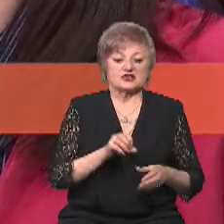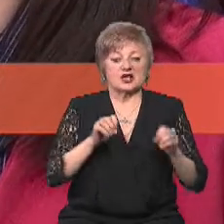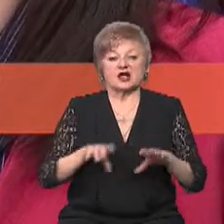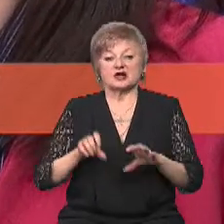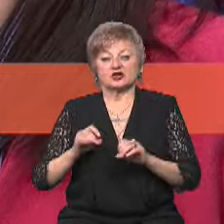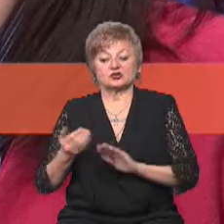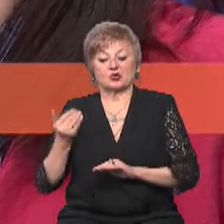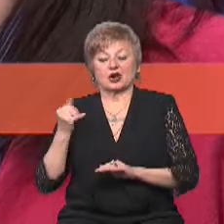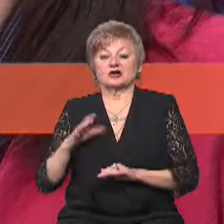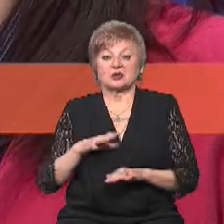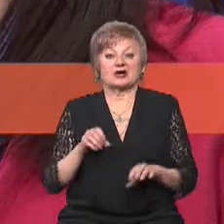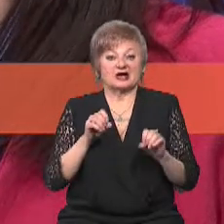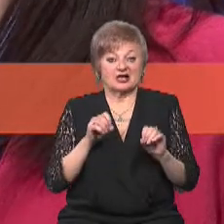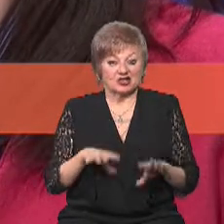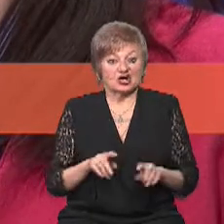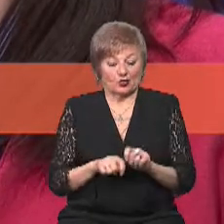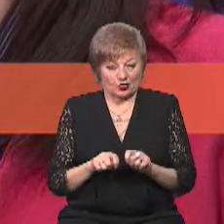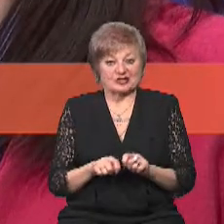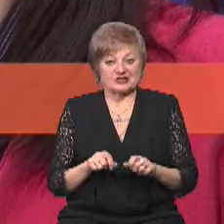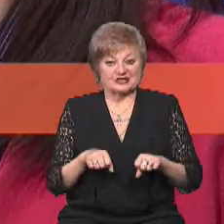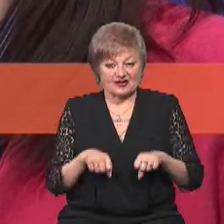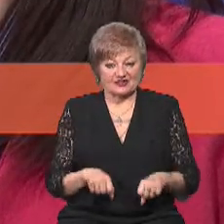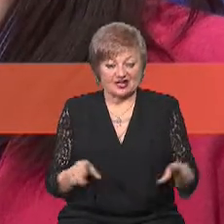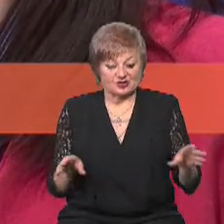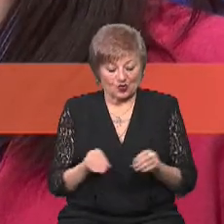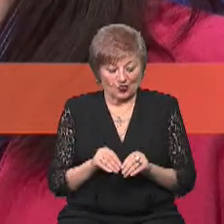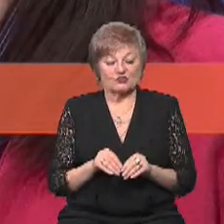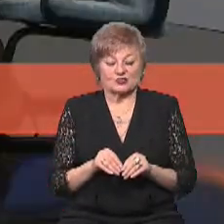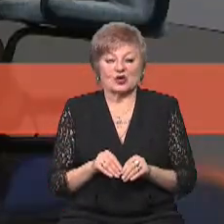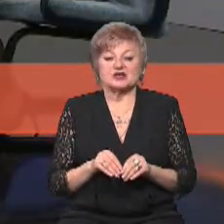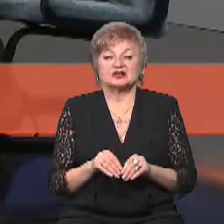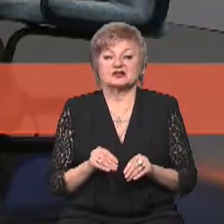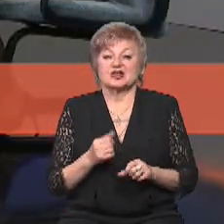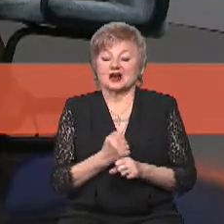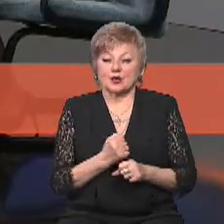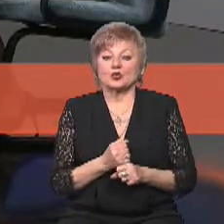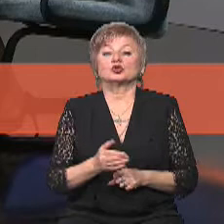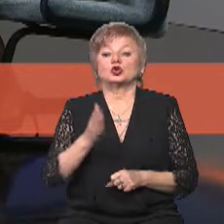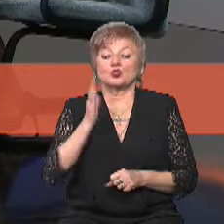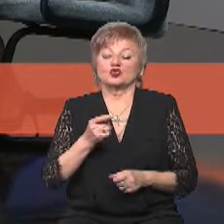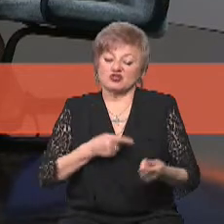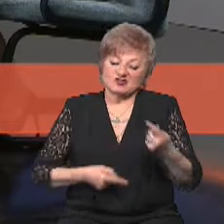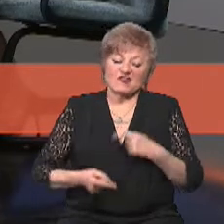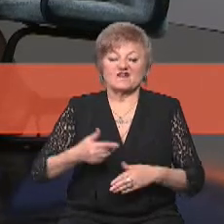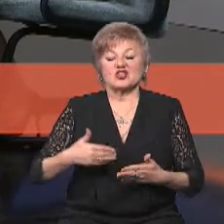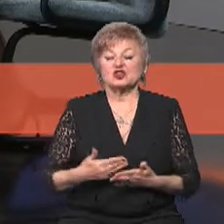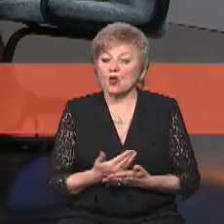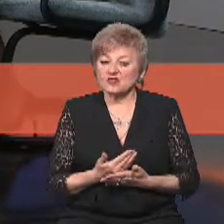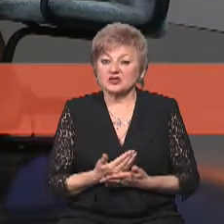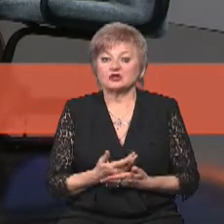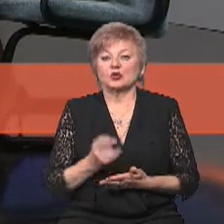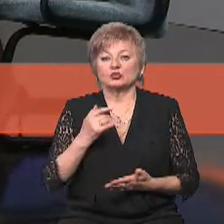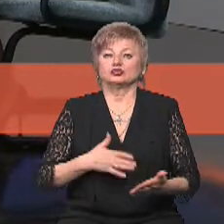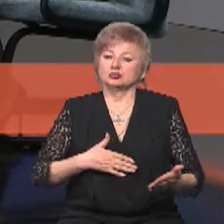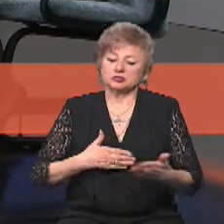були попередньо ухвалені координаційною радою щодо співпраці з інспекцією з благоустрою, тобто вони будуть відновлені, тобто буде